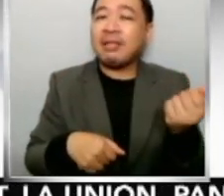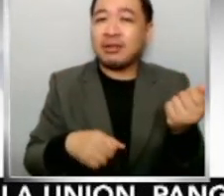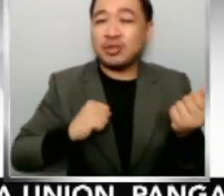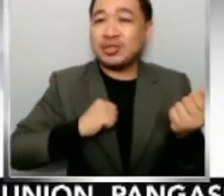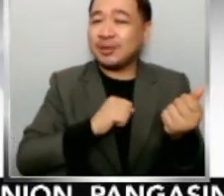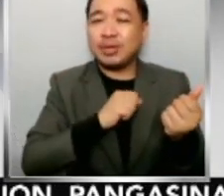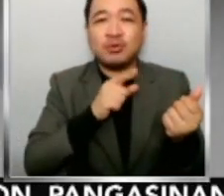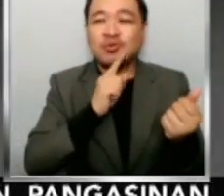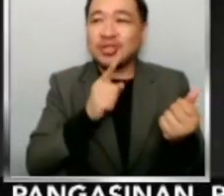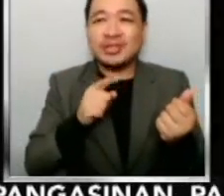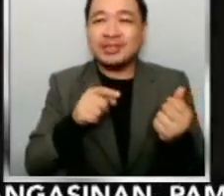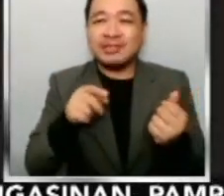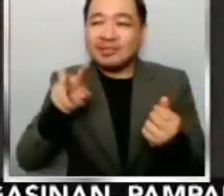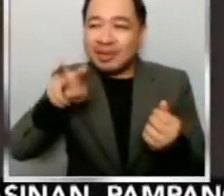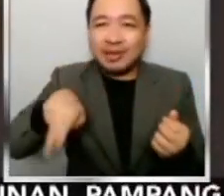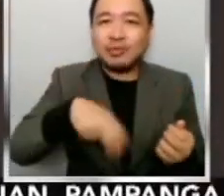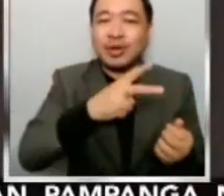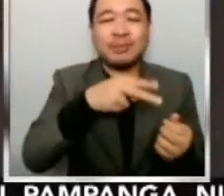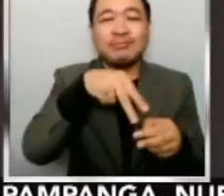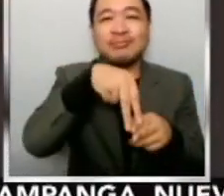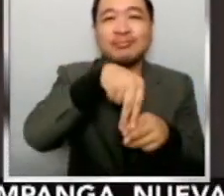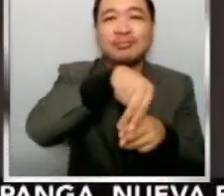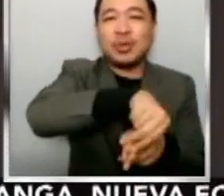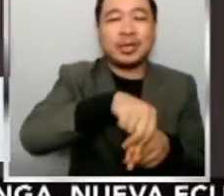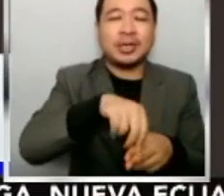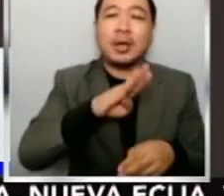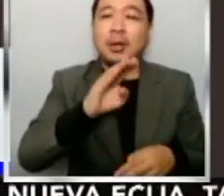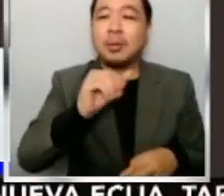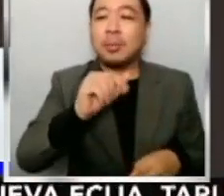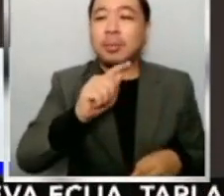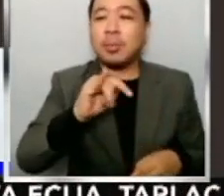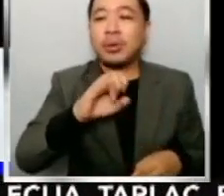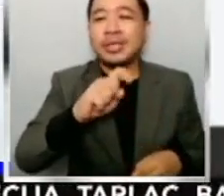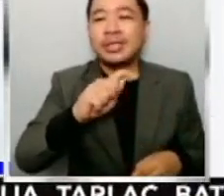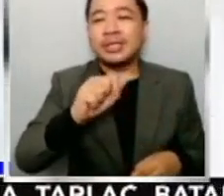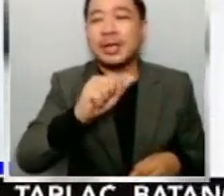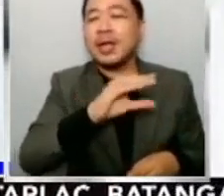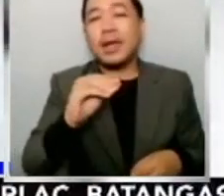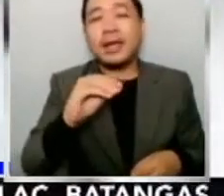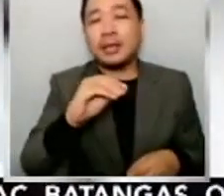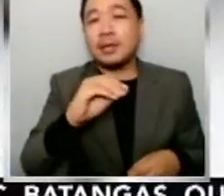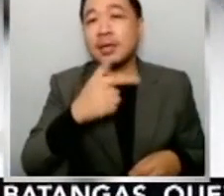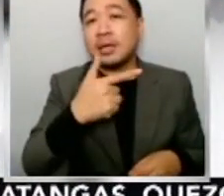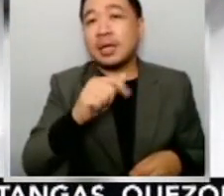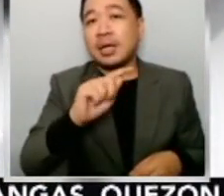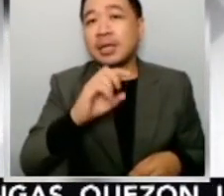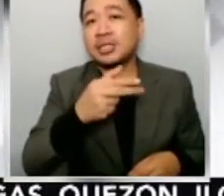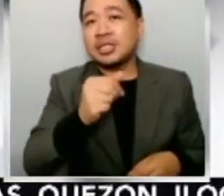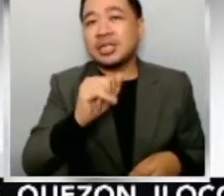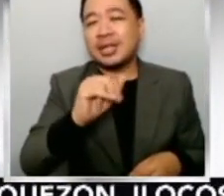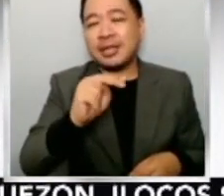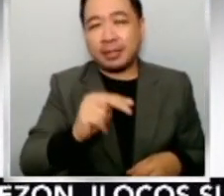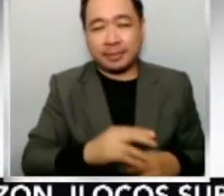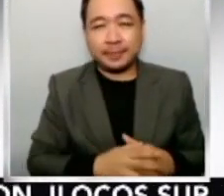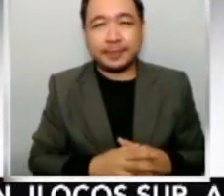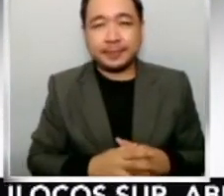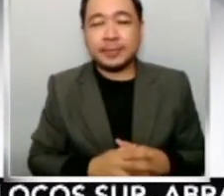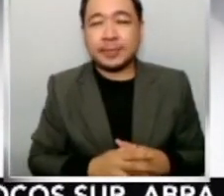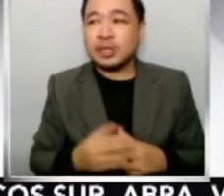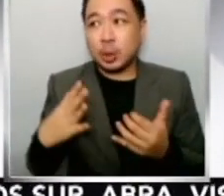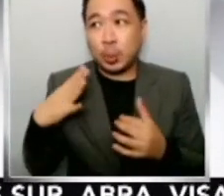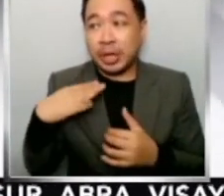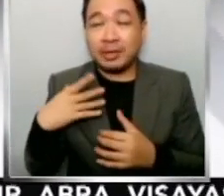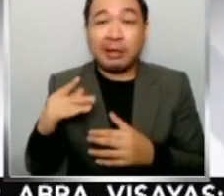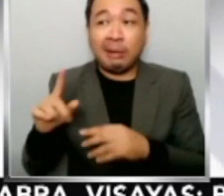at Herbert Bautista. Sinusubukan pa naming makuha ang panig ni Gordon. Sa isang tweet, sinabi ni Binay na hindi naman daw